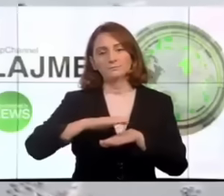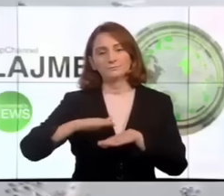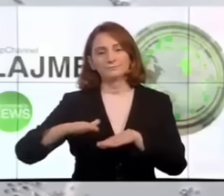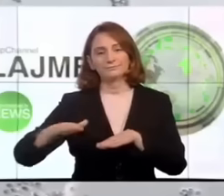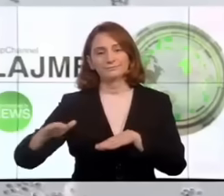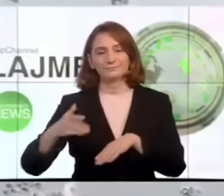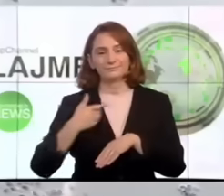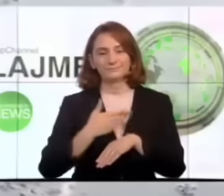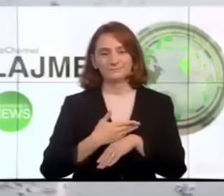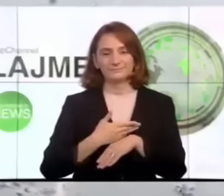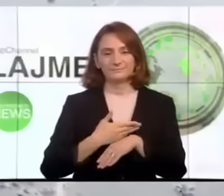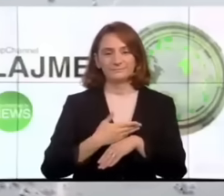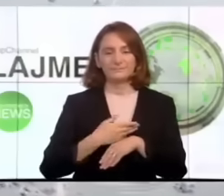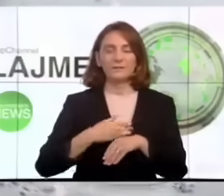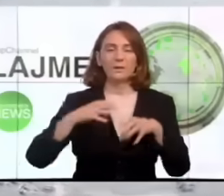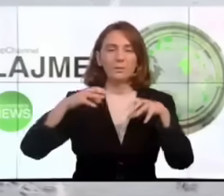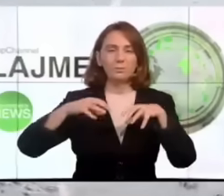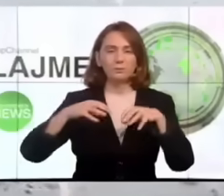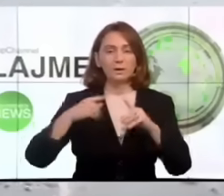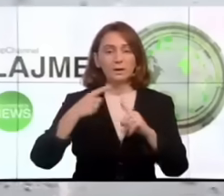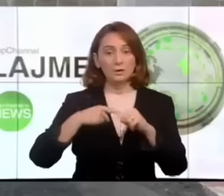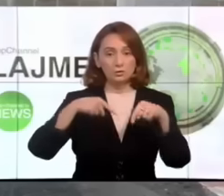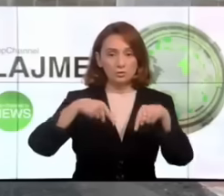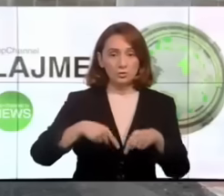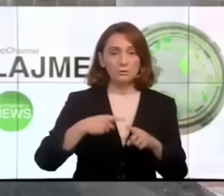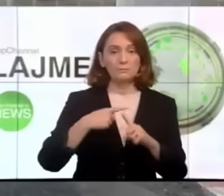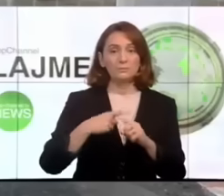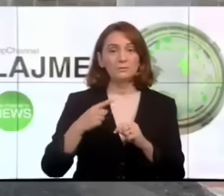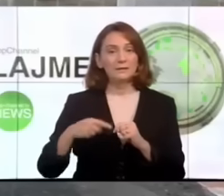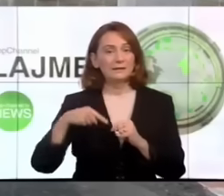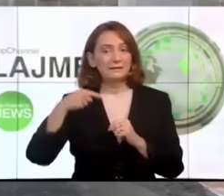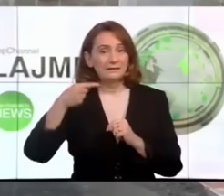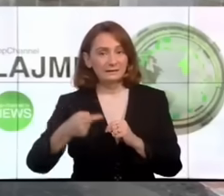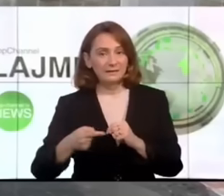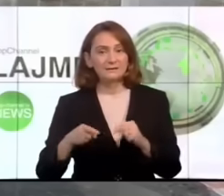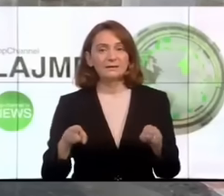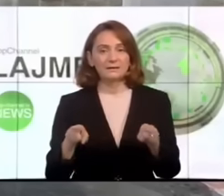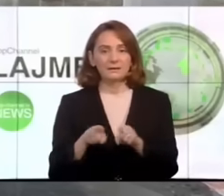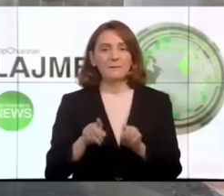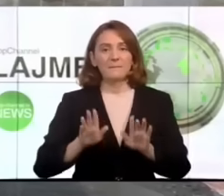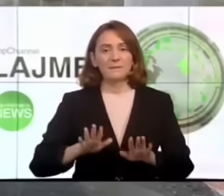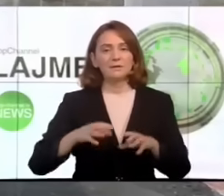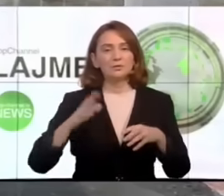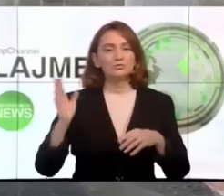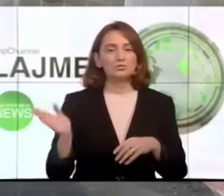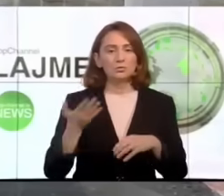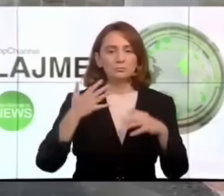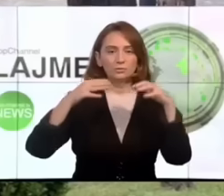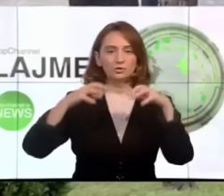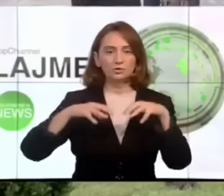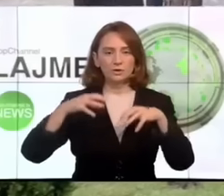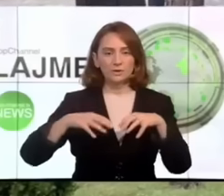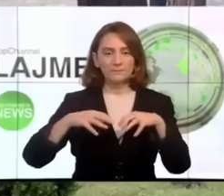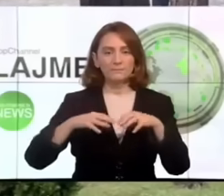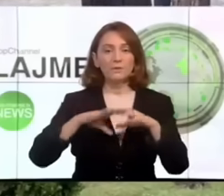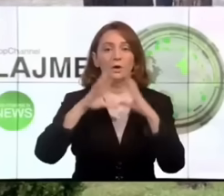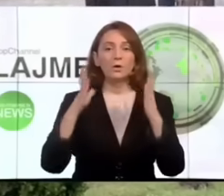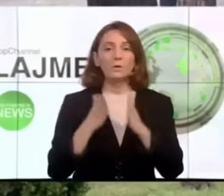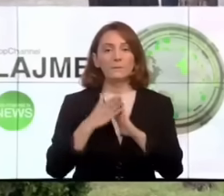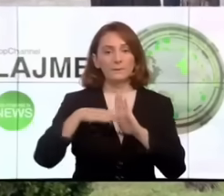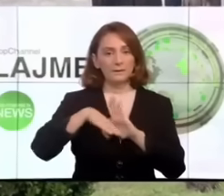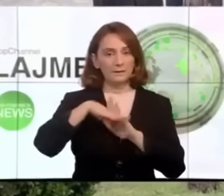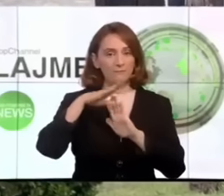mëdha të ujit. Moti ka shkaktuar probleme edhe në furnizimin me energji elektrike. Në zonat e Dugagjinit janë raportuar